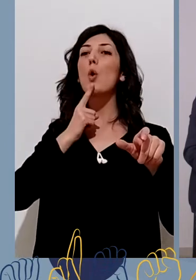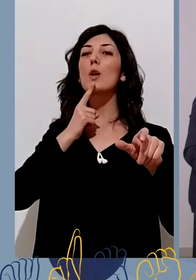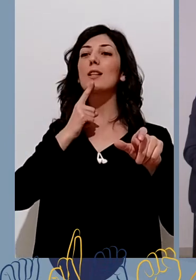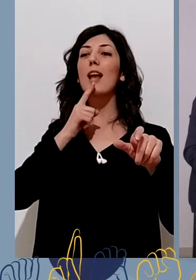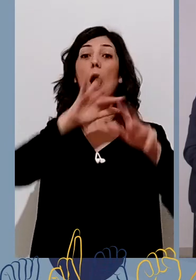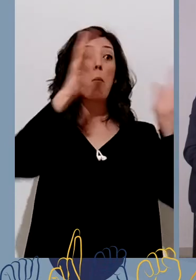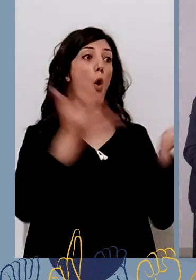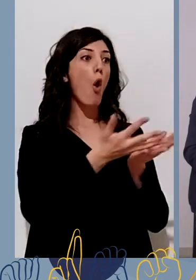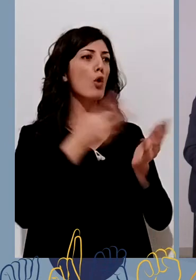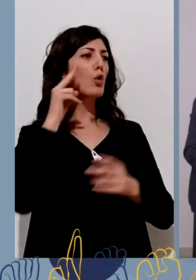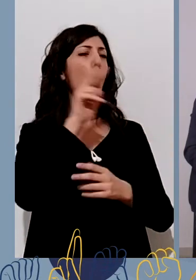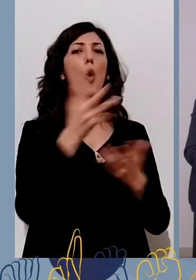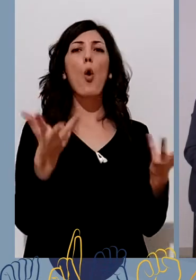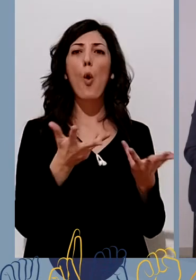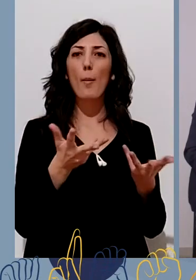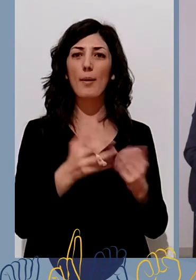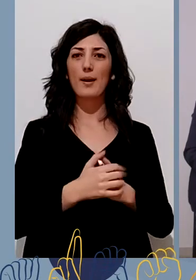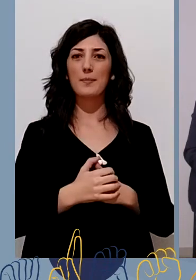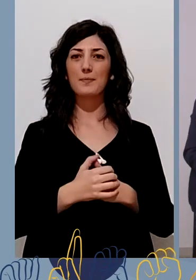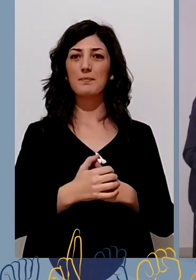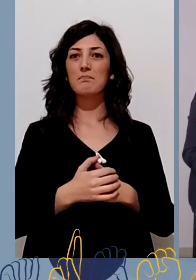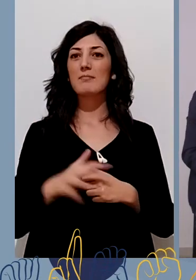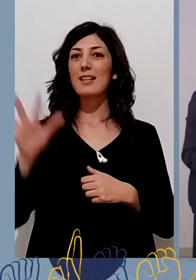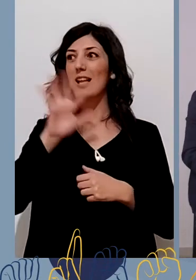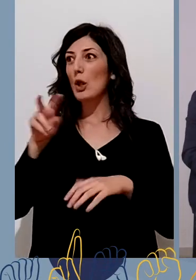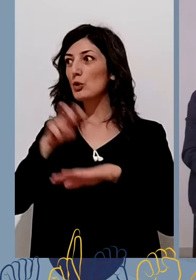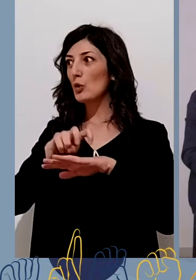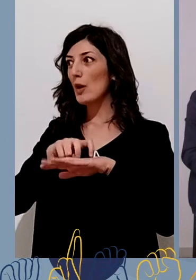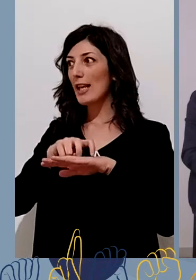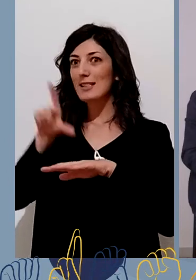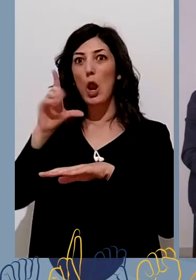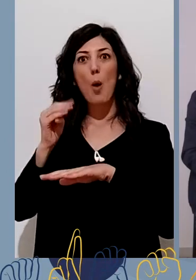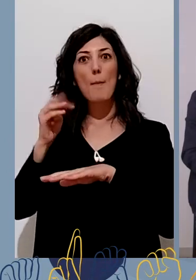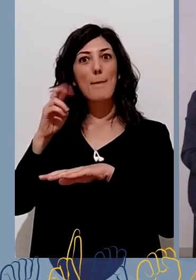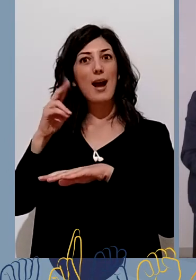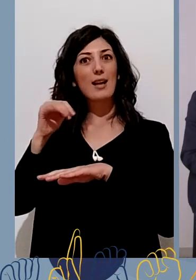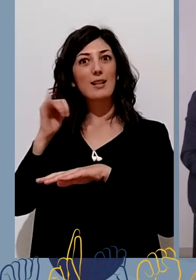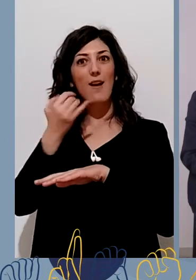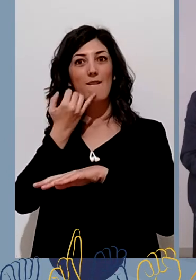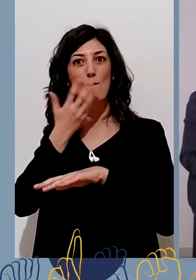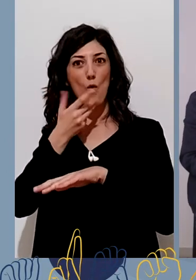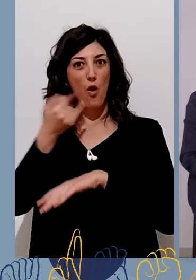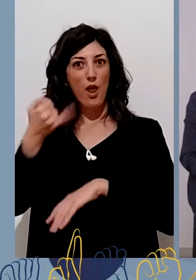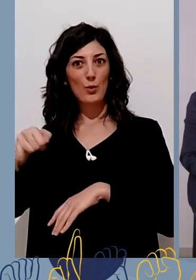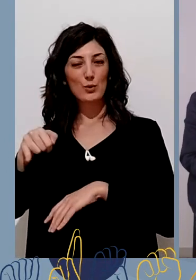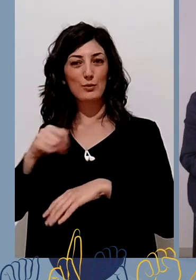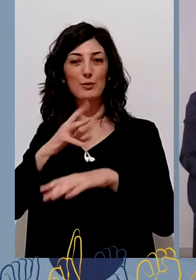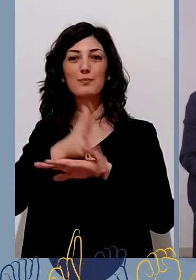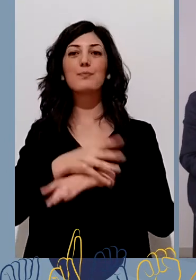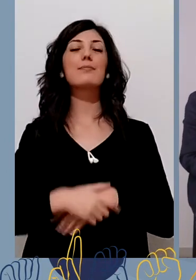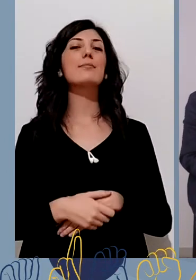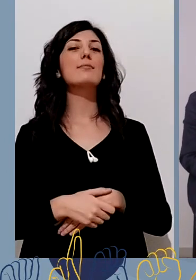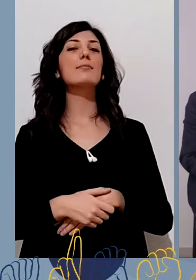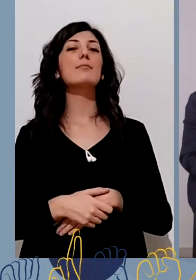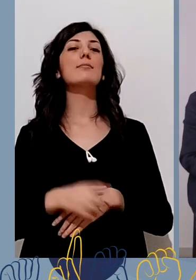appunto. E mi sembra che la dottoressa, sì, appunto, Lombardi voleva concludere. Allora, io ringrazio tutti